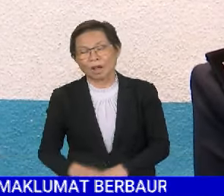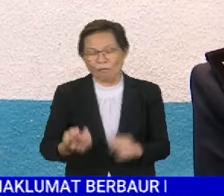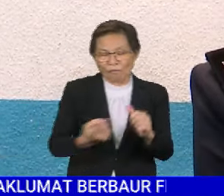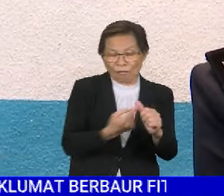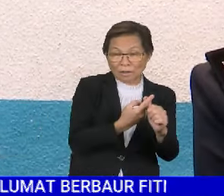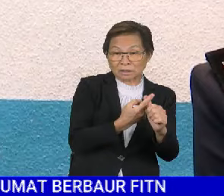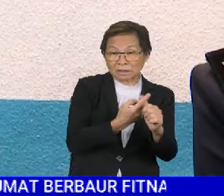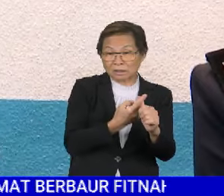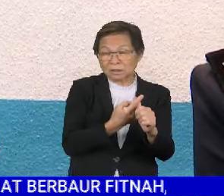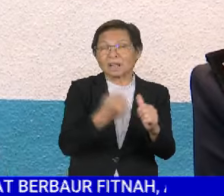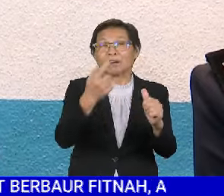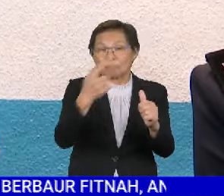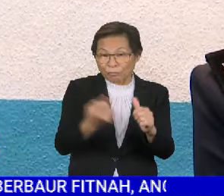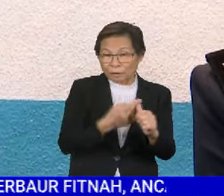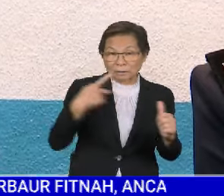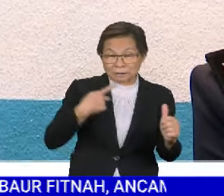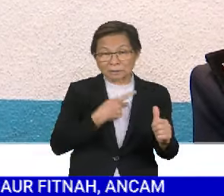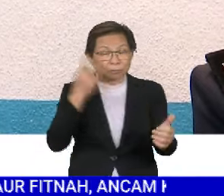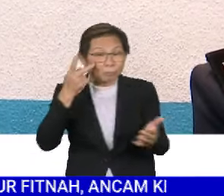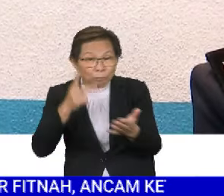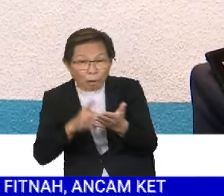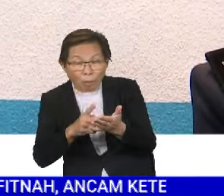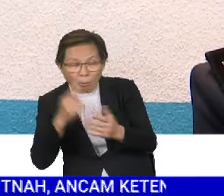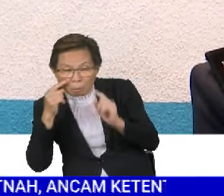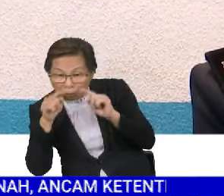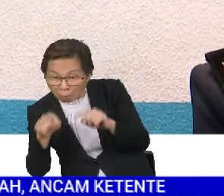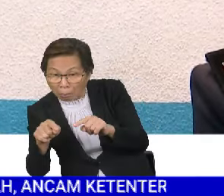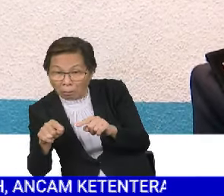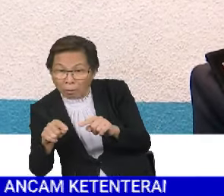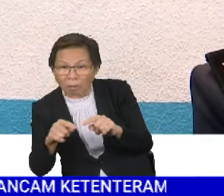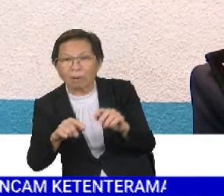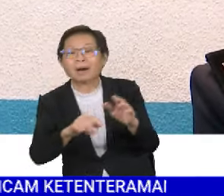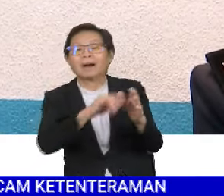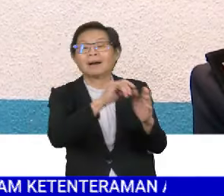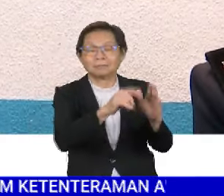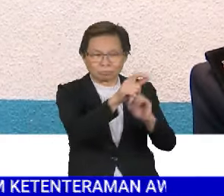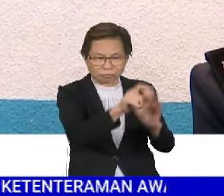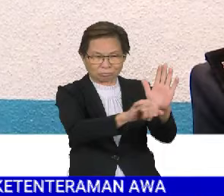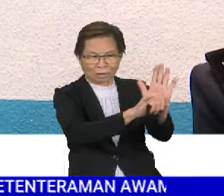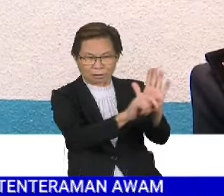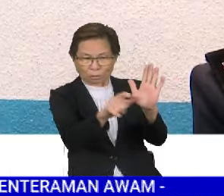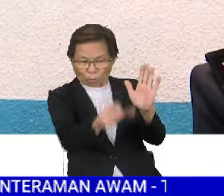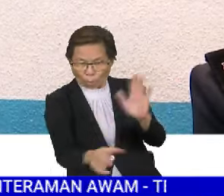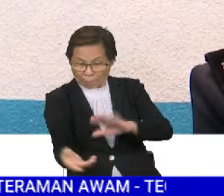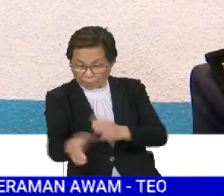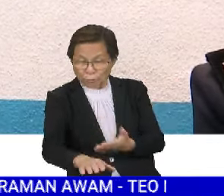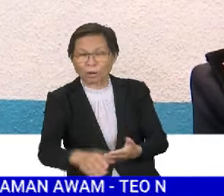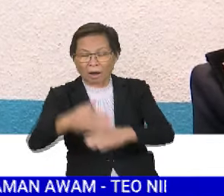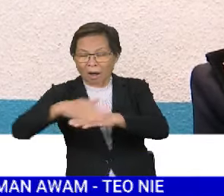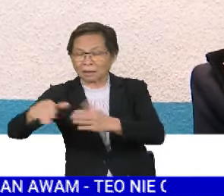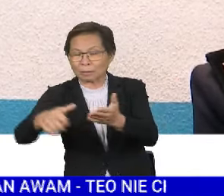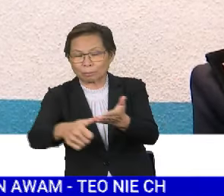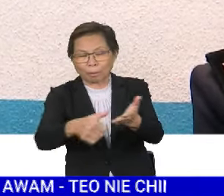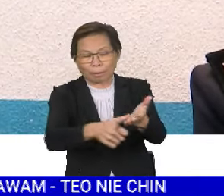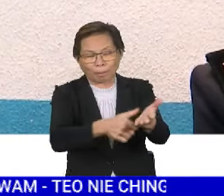sekali kita nak tentukan dari segi pengecaman apa ni, identiti mayat itu. Dan kita akan hantar cap jari dan